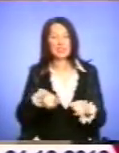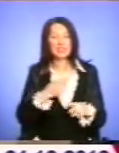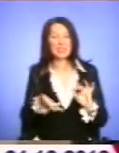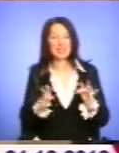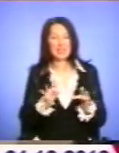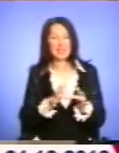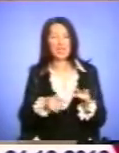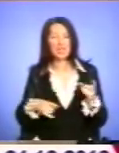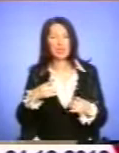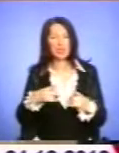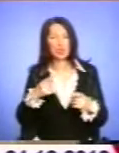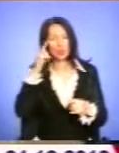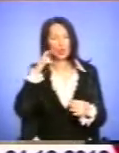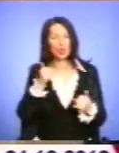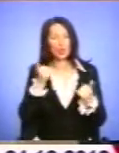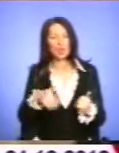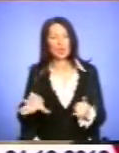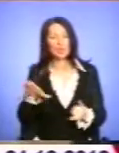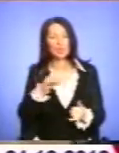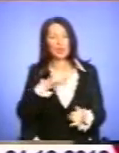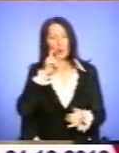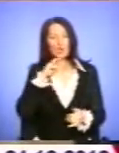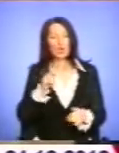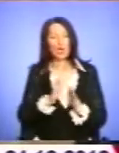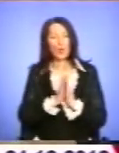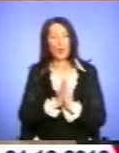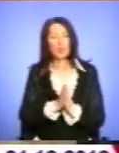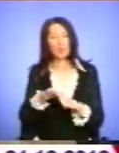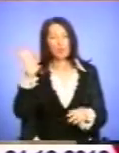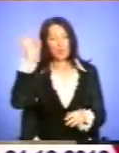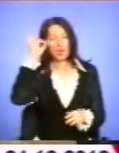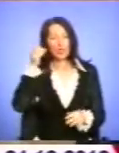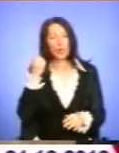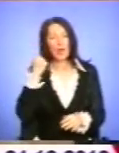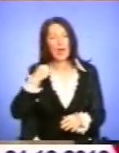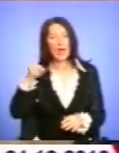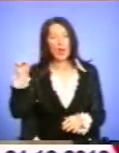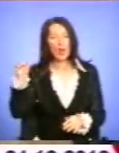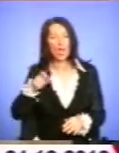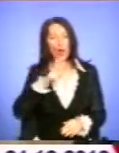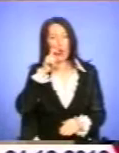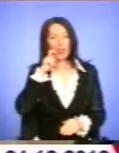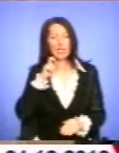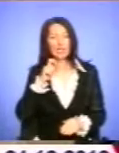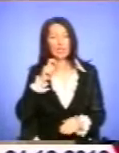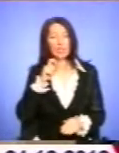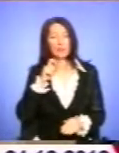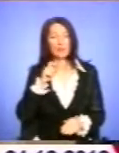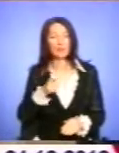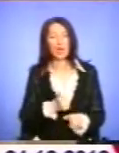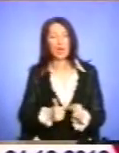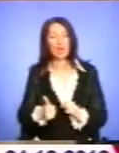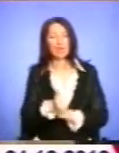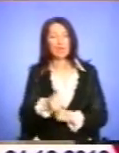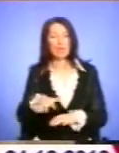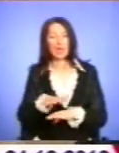телебачення. Я думаю, що сьогодні ціла Україна молитвою згадує героя України, лідера Народного